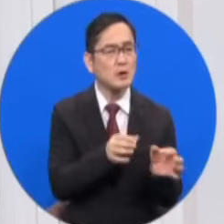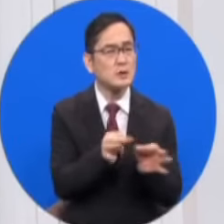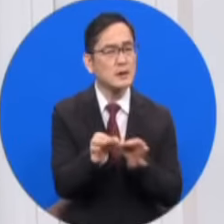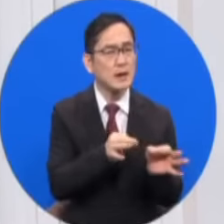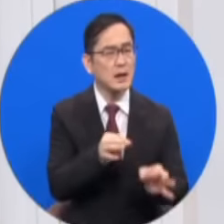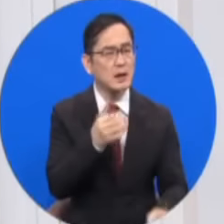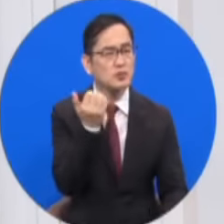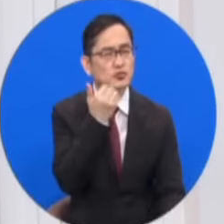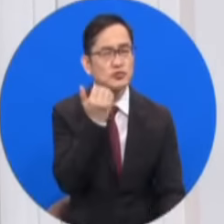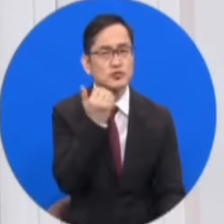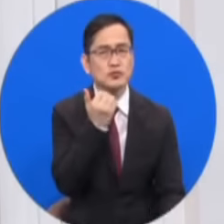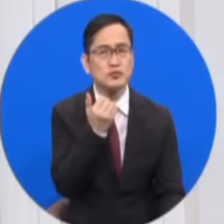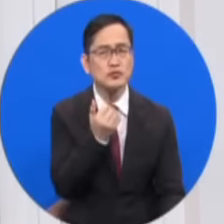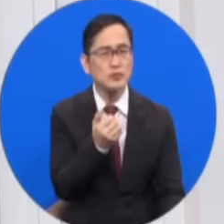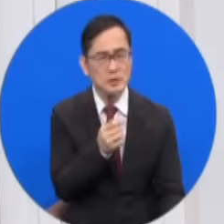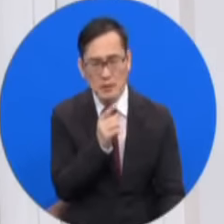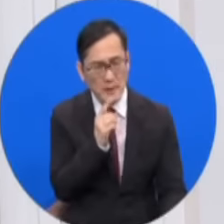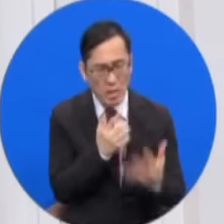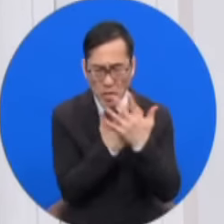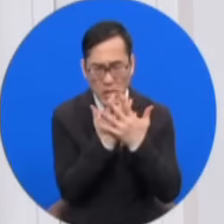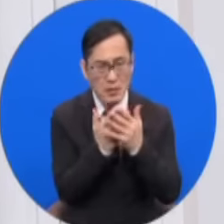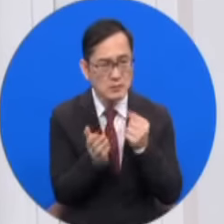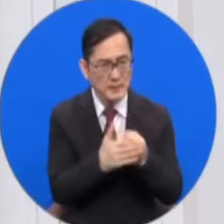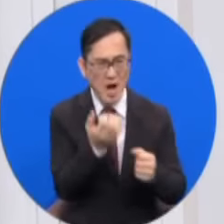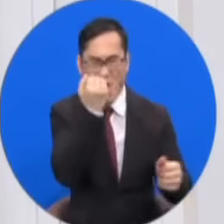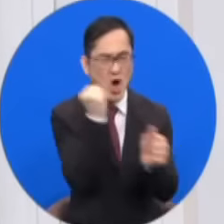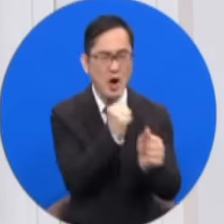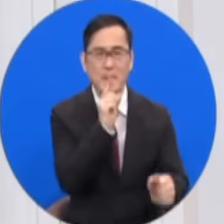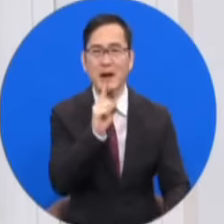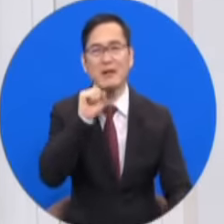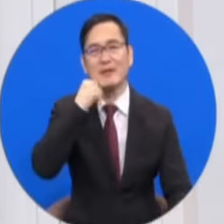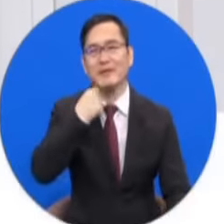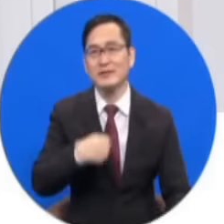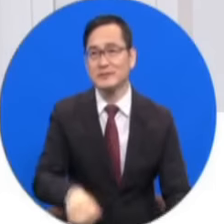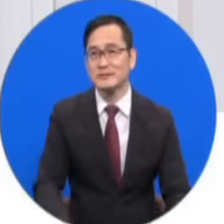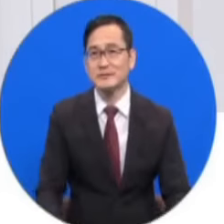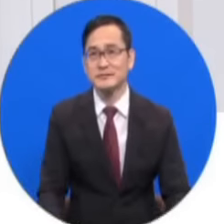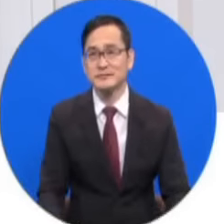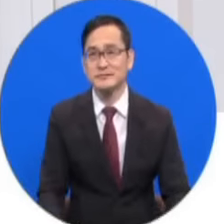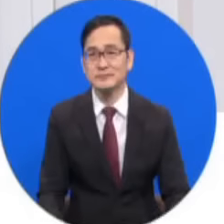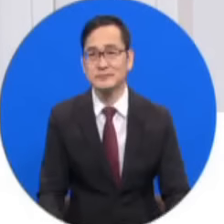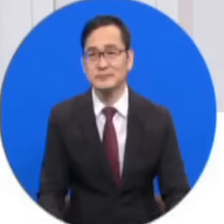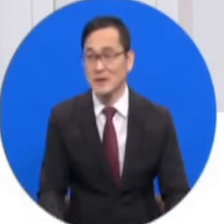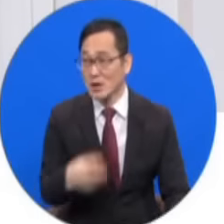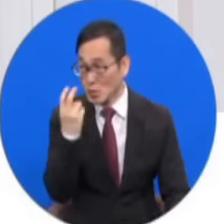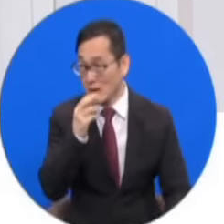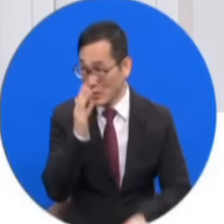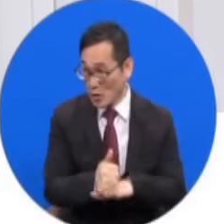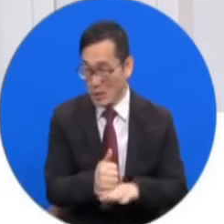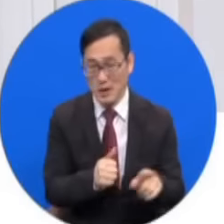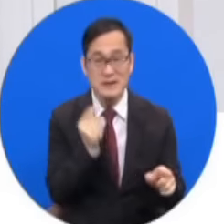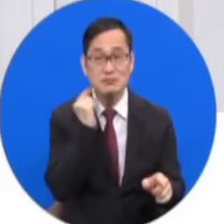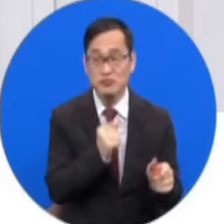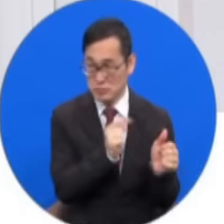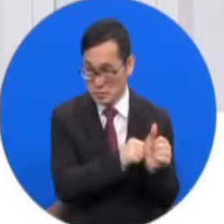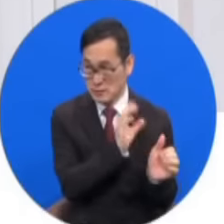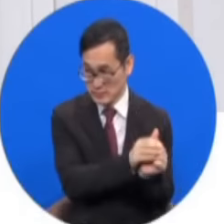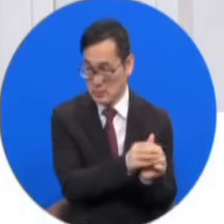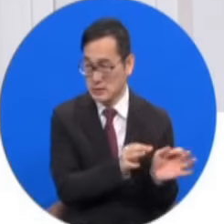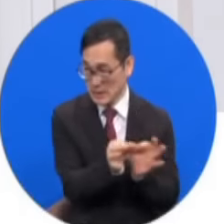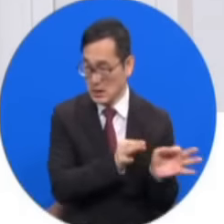의견 중에 좀 동의할 수 없는게 신부님이 에어비엔비를 했다는게 말이 되냐라고 하시는데 만약에 조사했는데 신부님이 했다라고 하면 어떻게 하실 건가요 신부님이 했을 수도 있죠